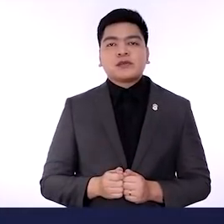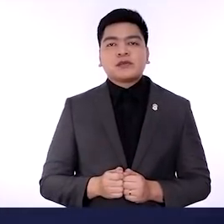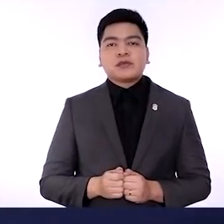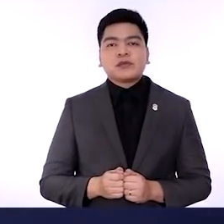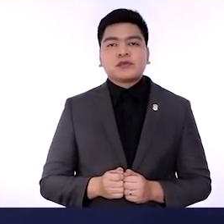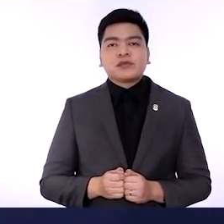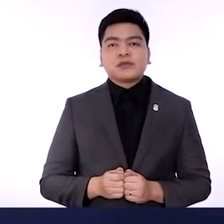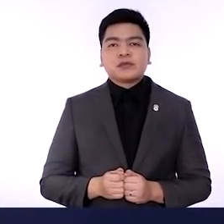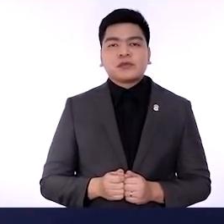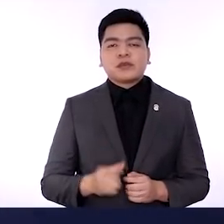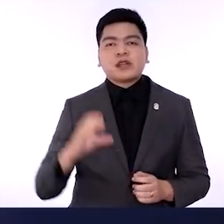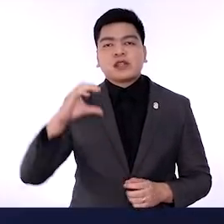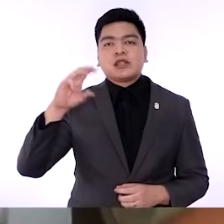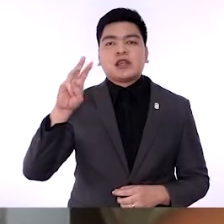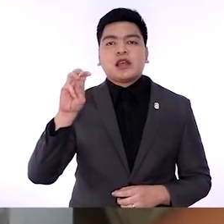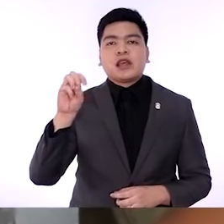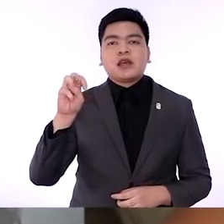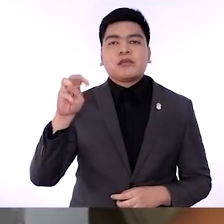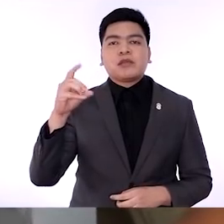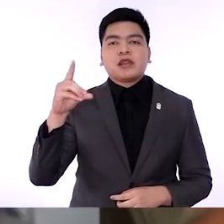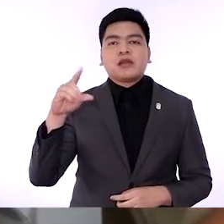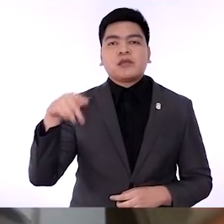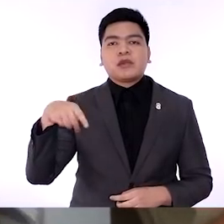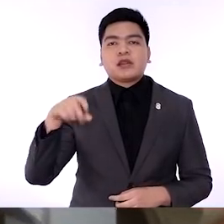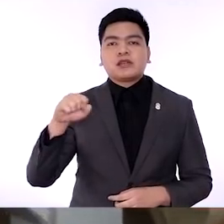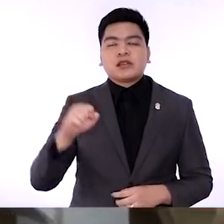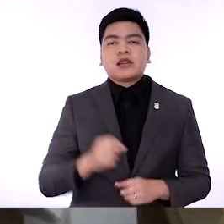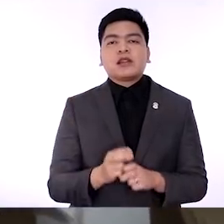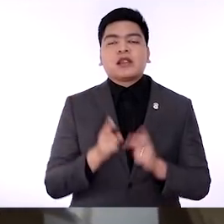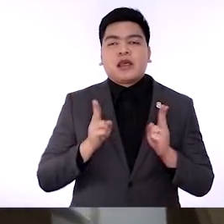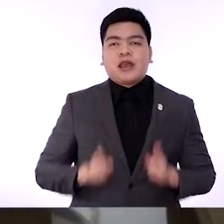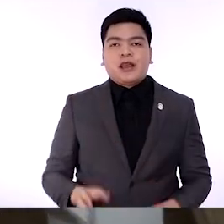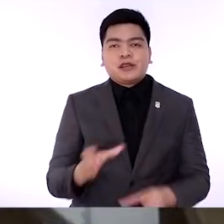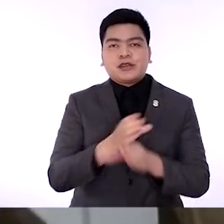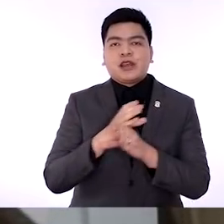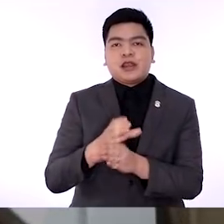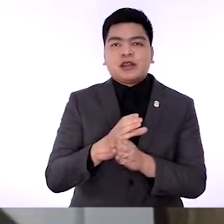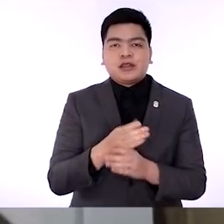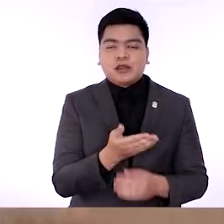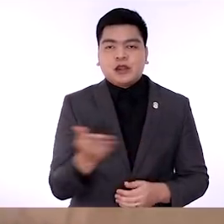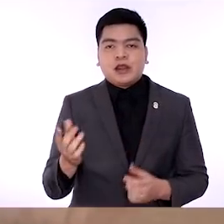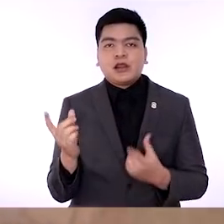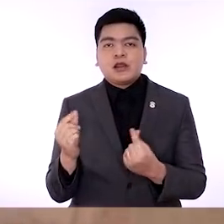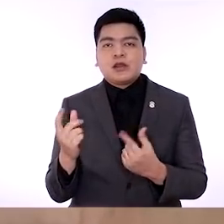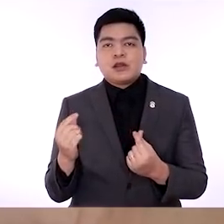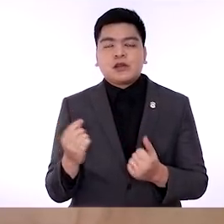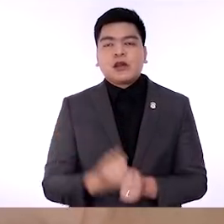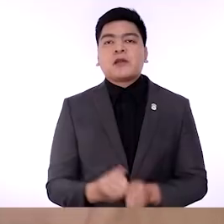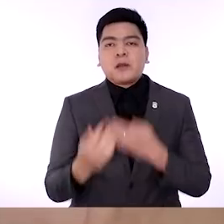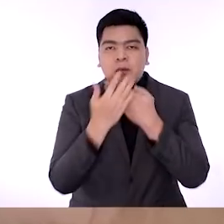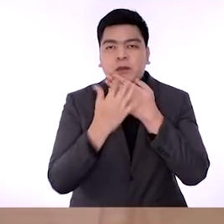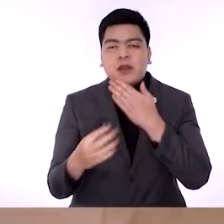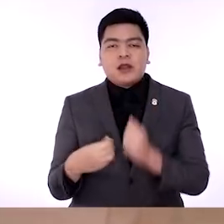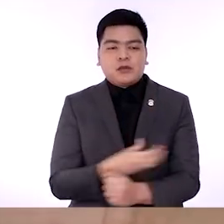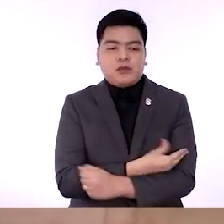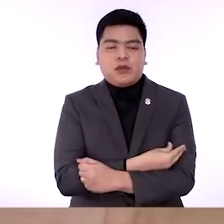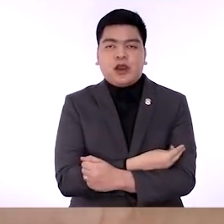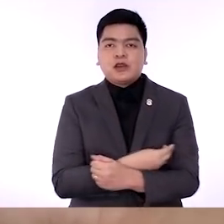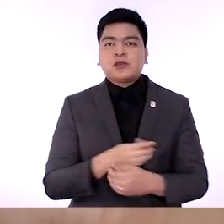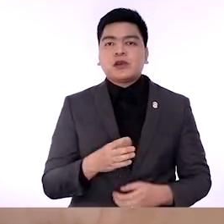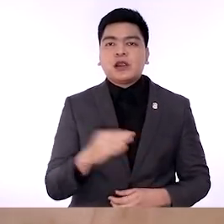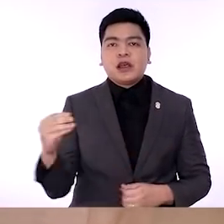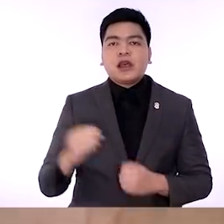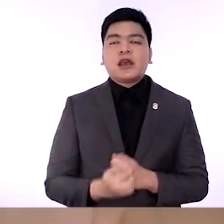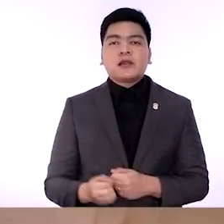nilang CMDPS Healthcare, ay nagsagawa sila ng blood pressure monitoring at blood sugar testing